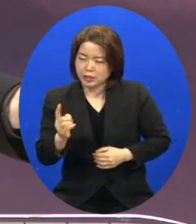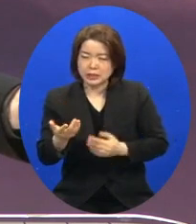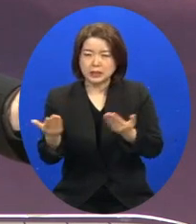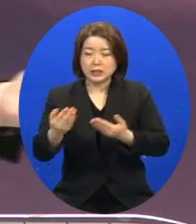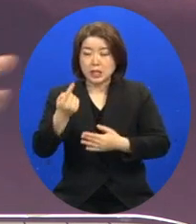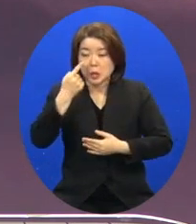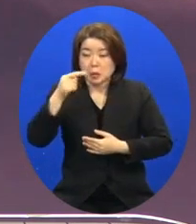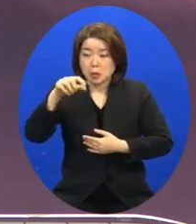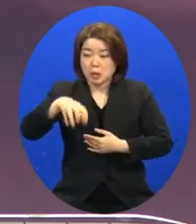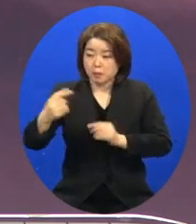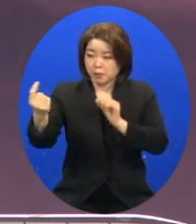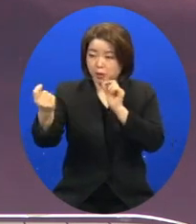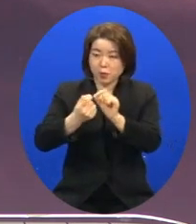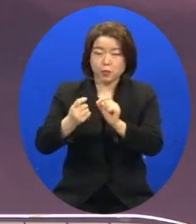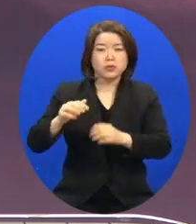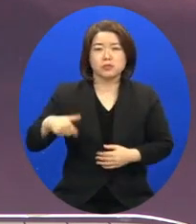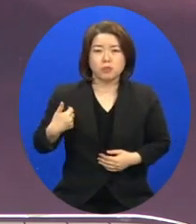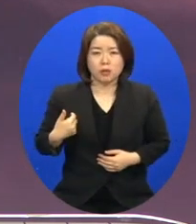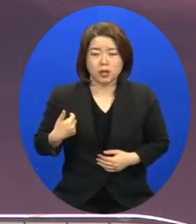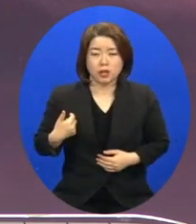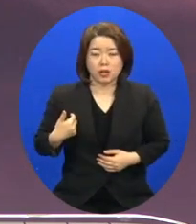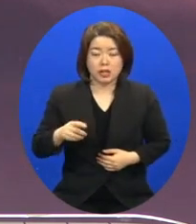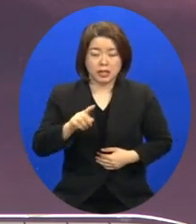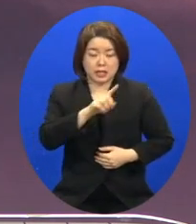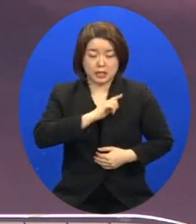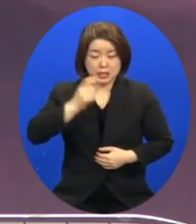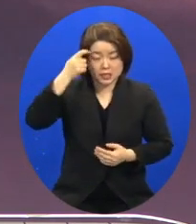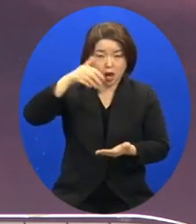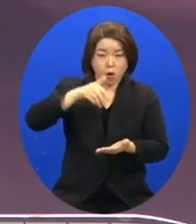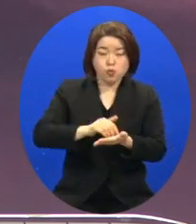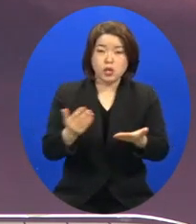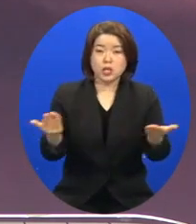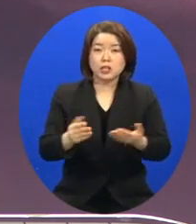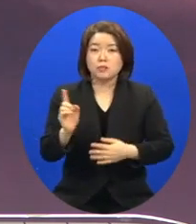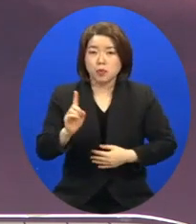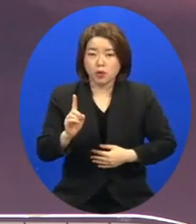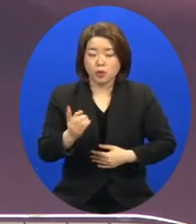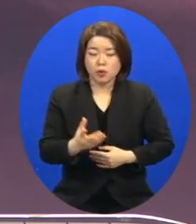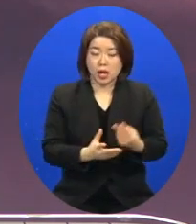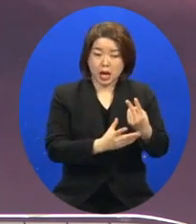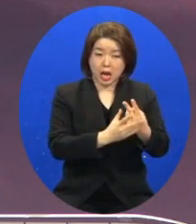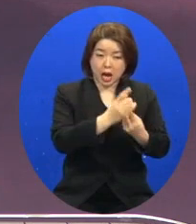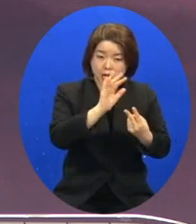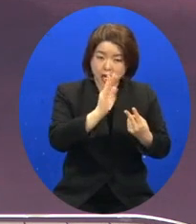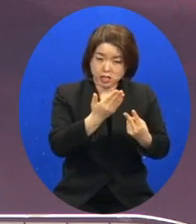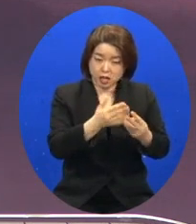모릅니다. 가장 후회되는 일이 뭔지 아십니까? 하나 될 관계가 깨어져 있는